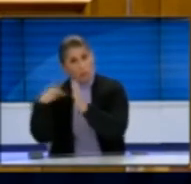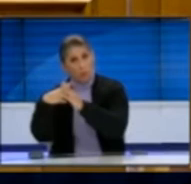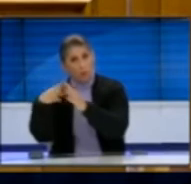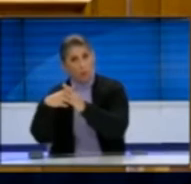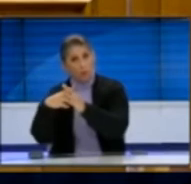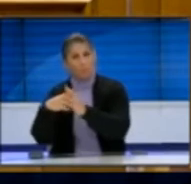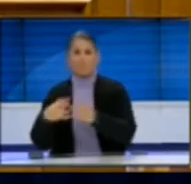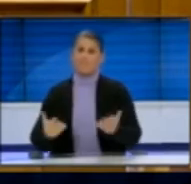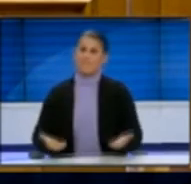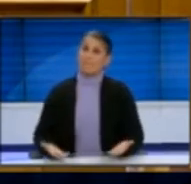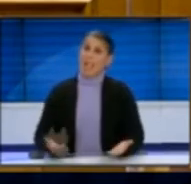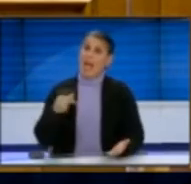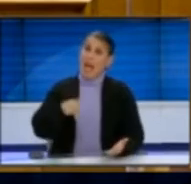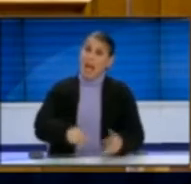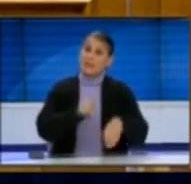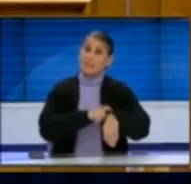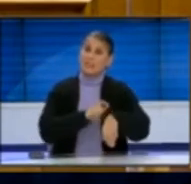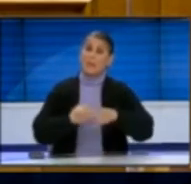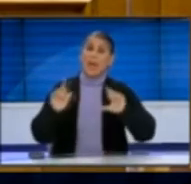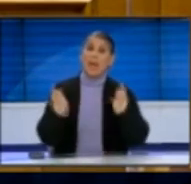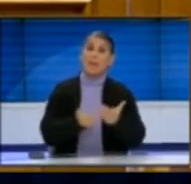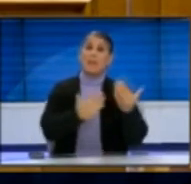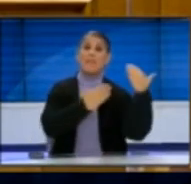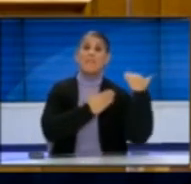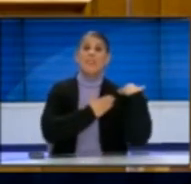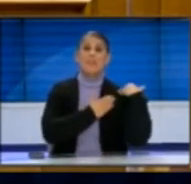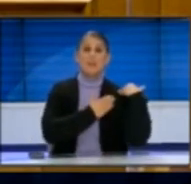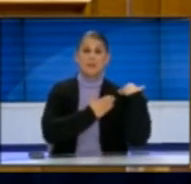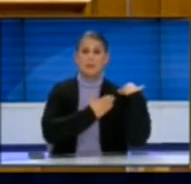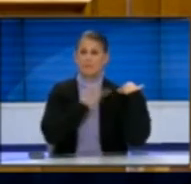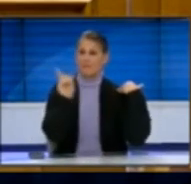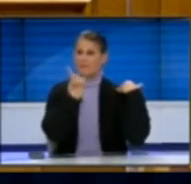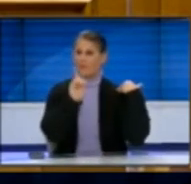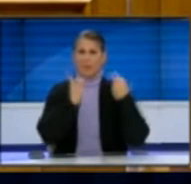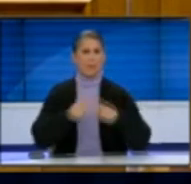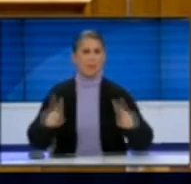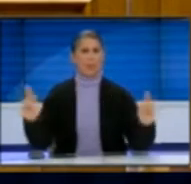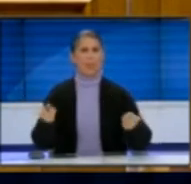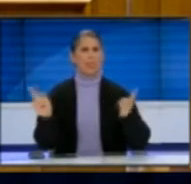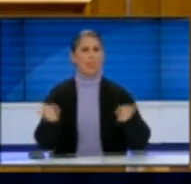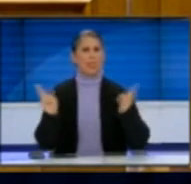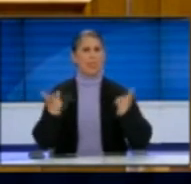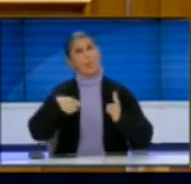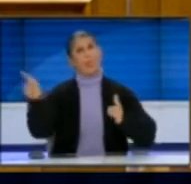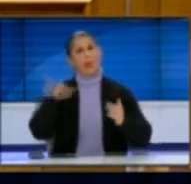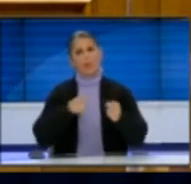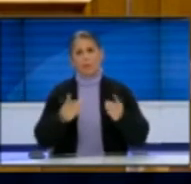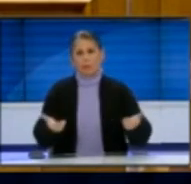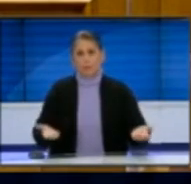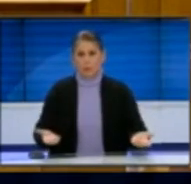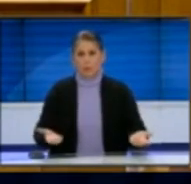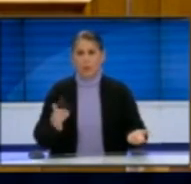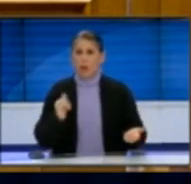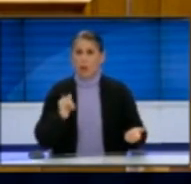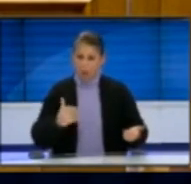Σε τέτοιες ώρες εθνικής ευθύνης δεν επιτρέπονται επιπολαιότητες, ακόμη και